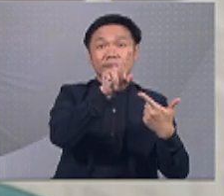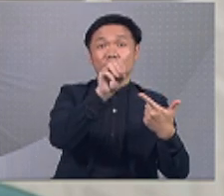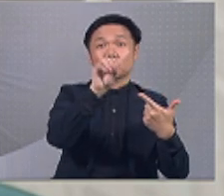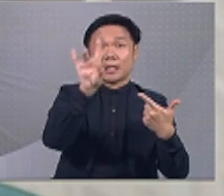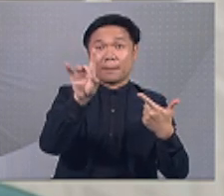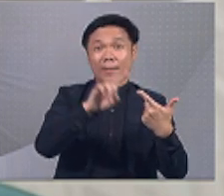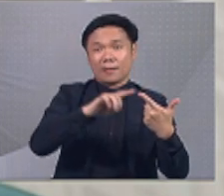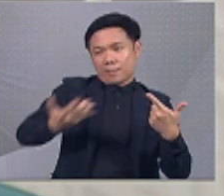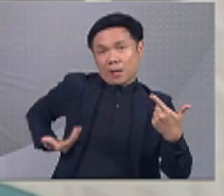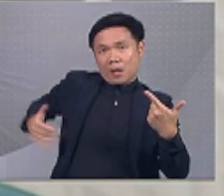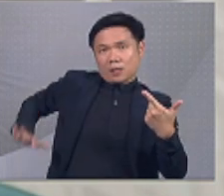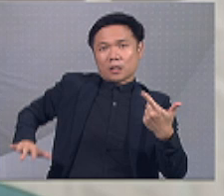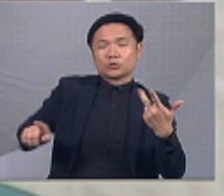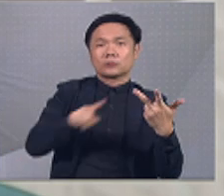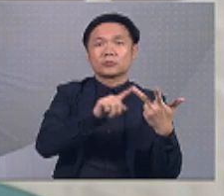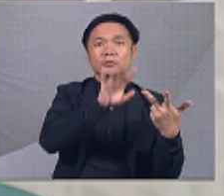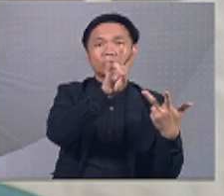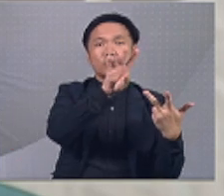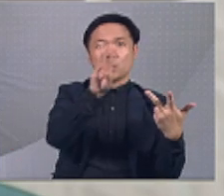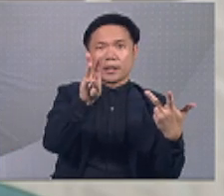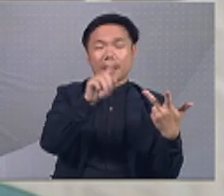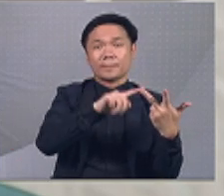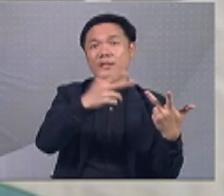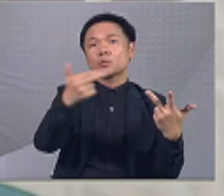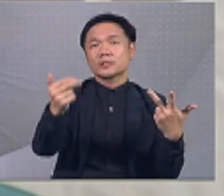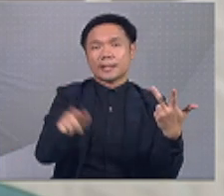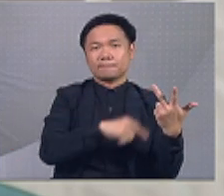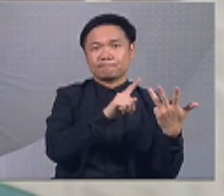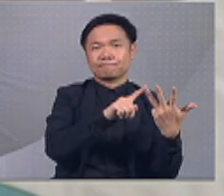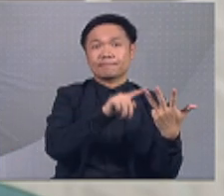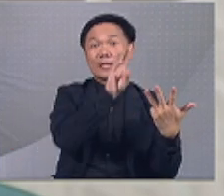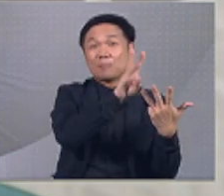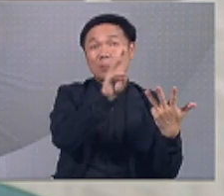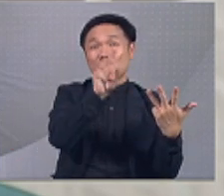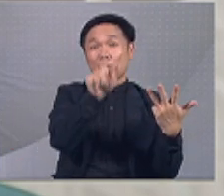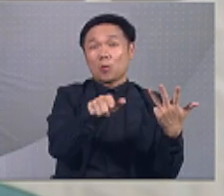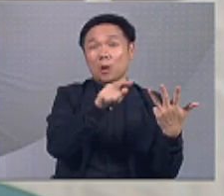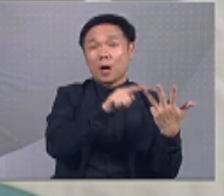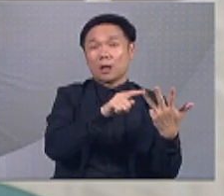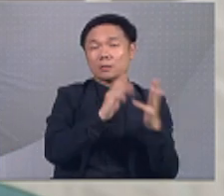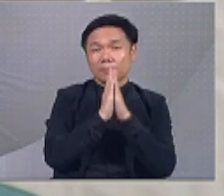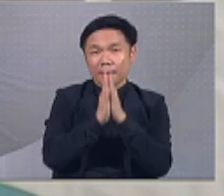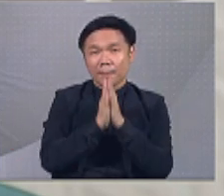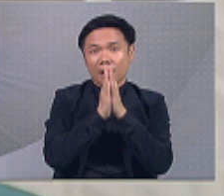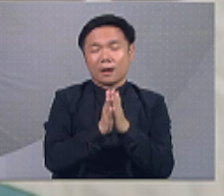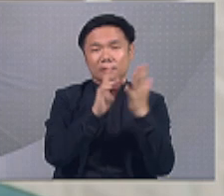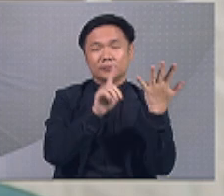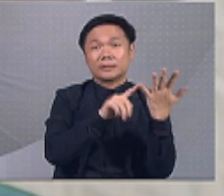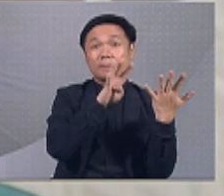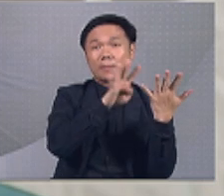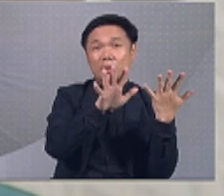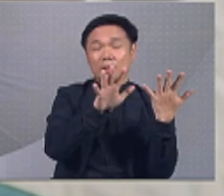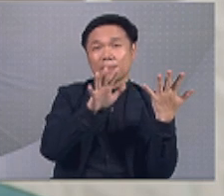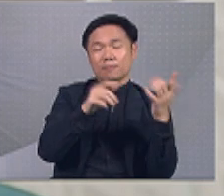KISS warga Bangladesh 76-key Swagger Indonesia 66q swagg Myanmar 45